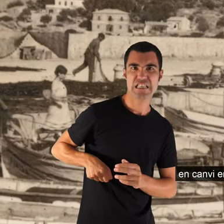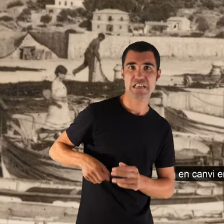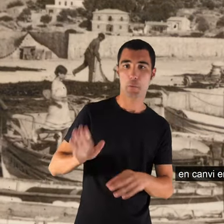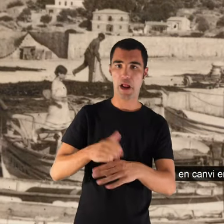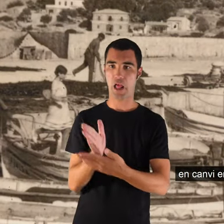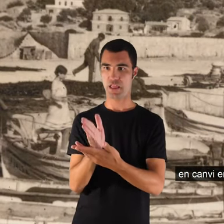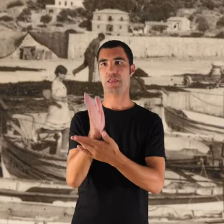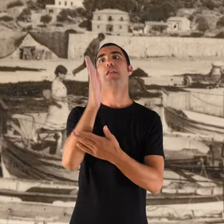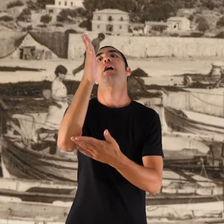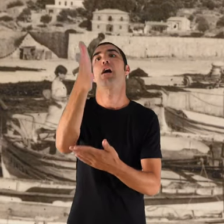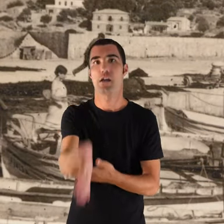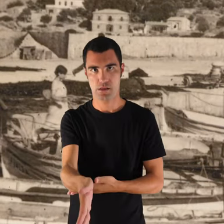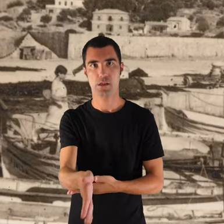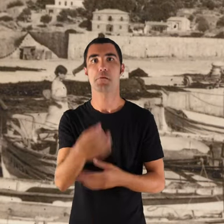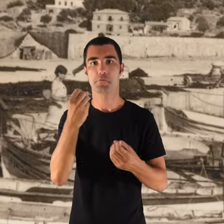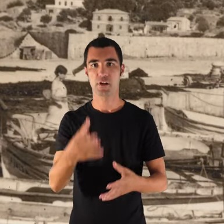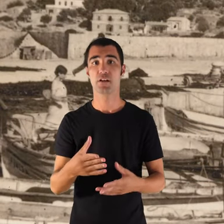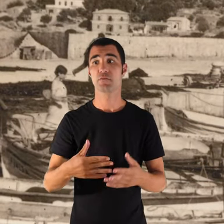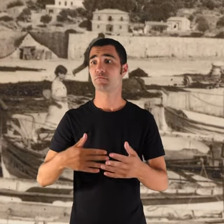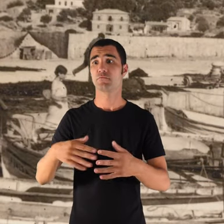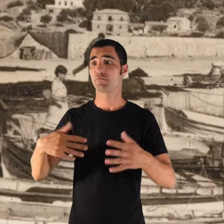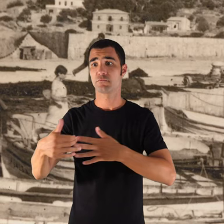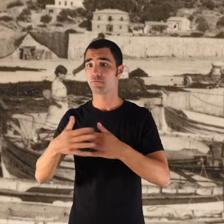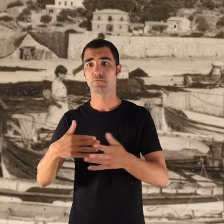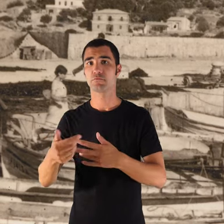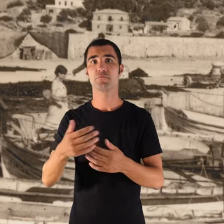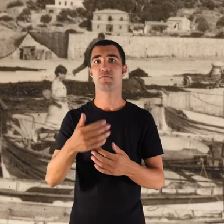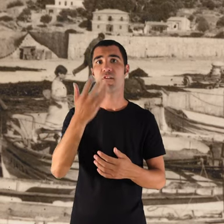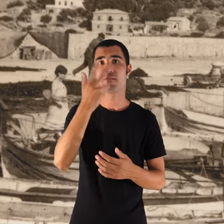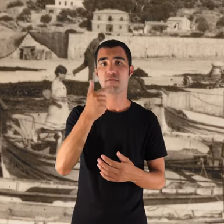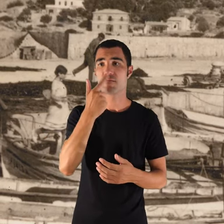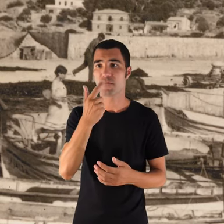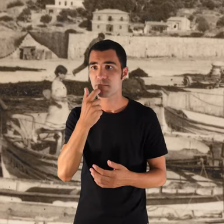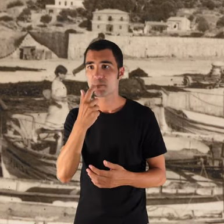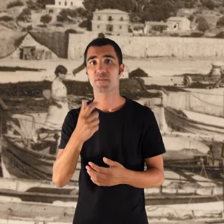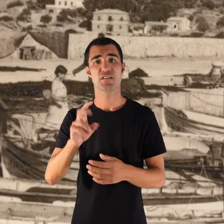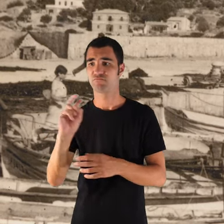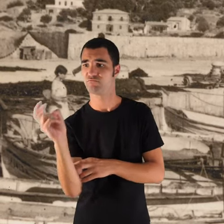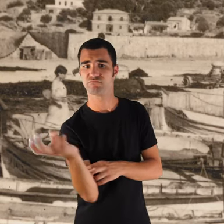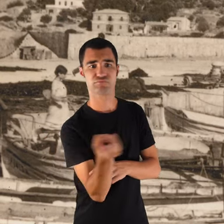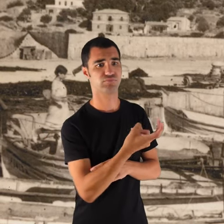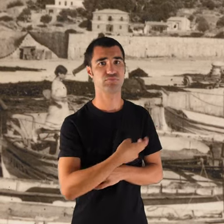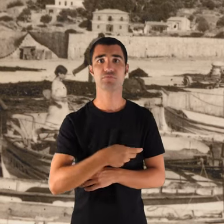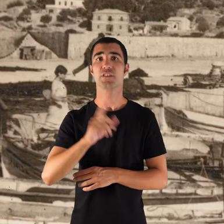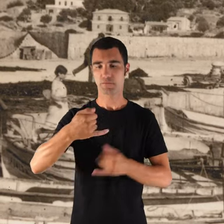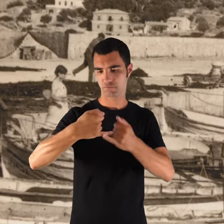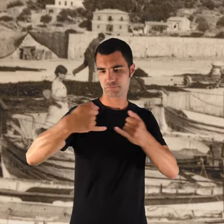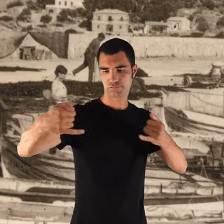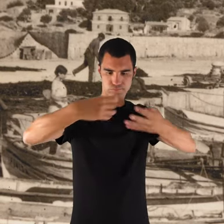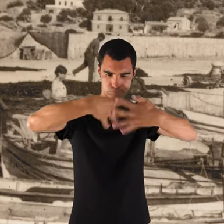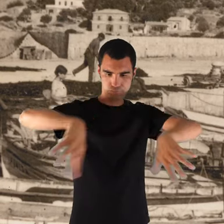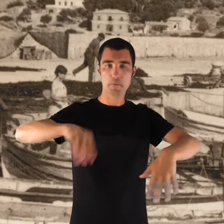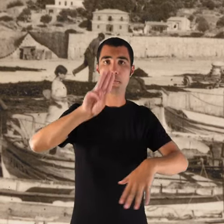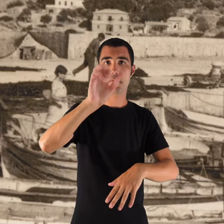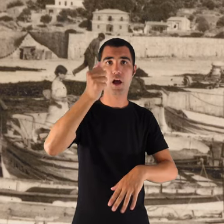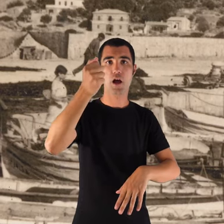s'aguantar dret. Amb quines ares? Vermellades, per agafar tota classe de peix, i palangres, perquè llavors no hi